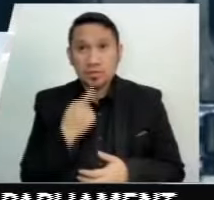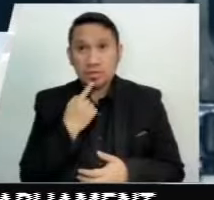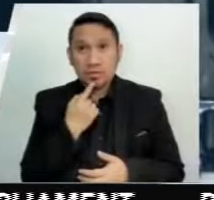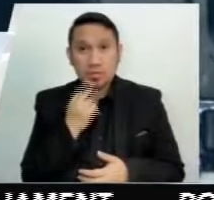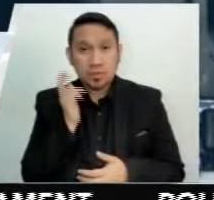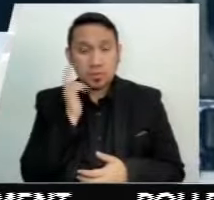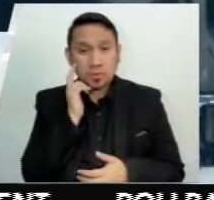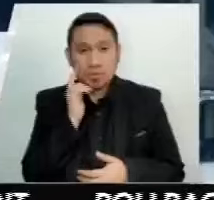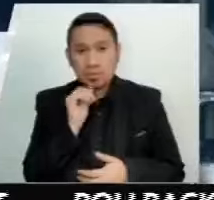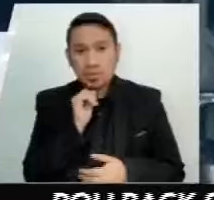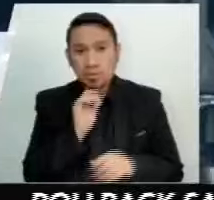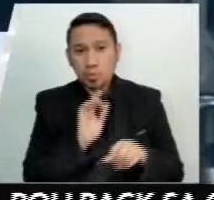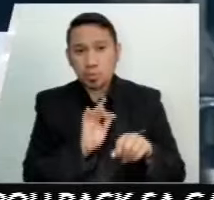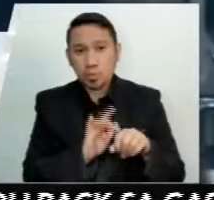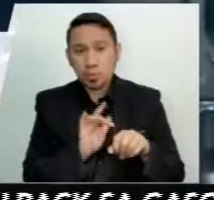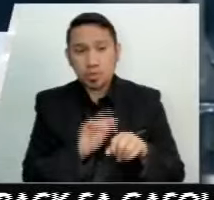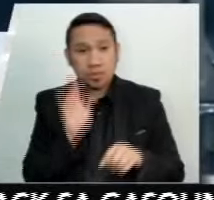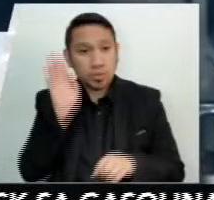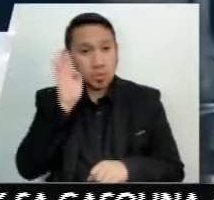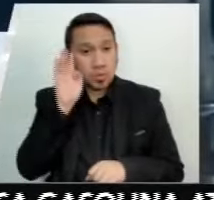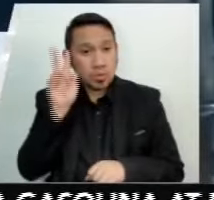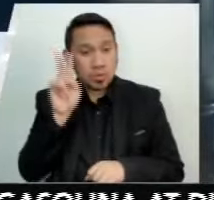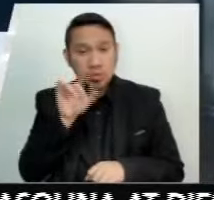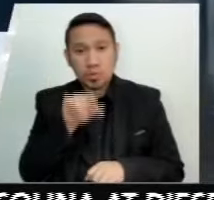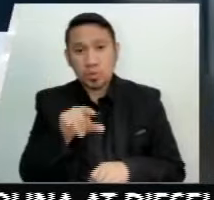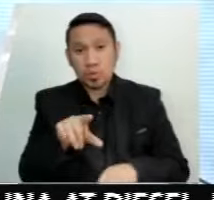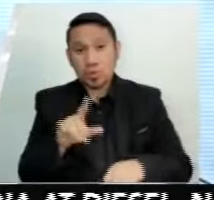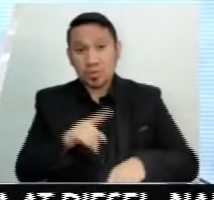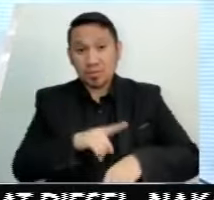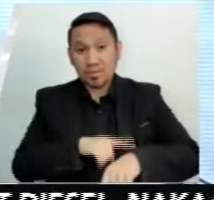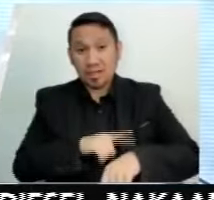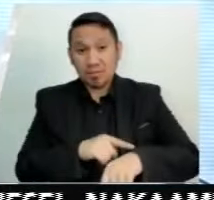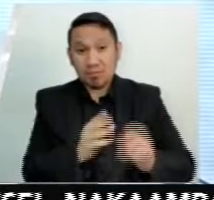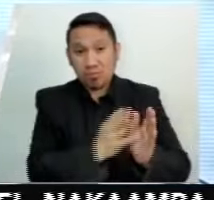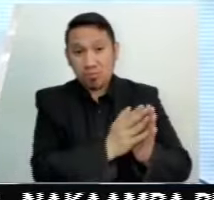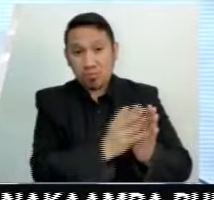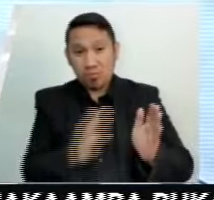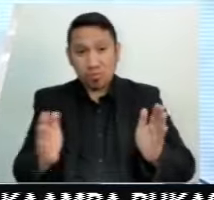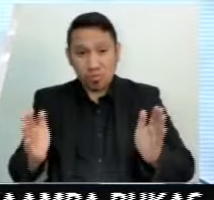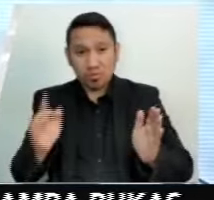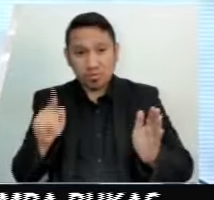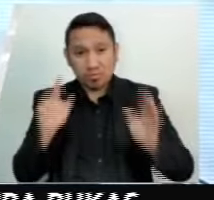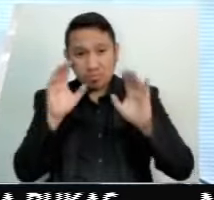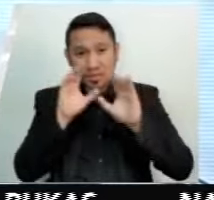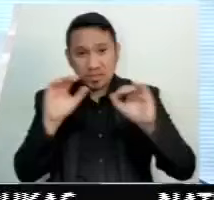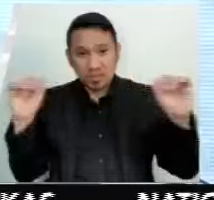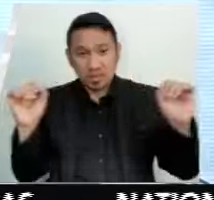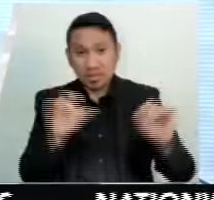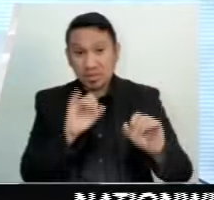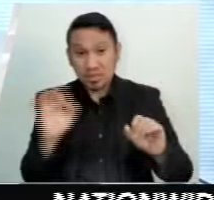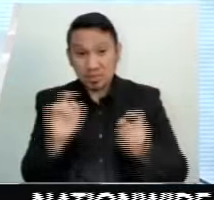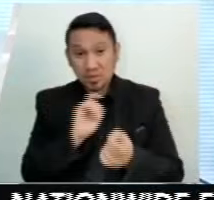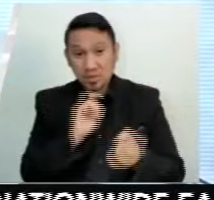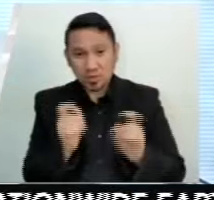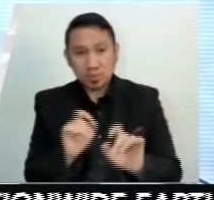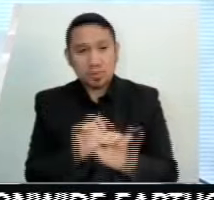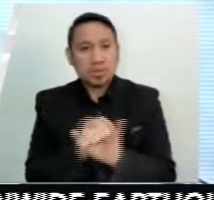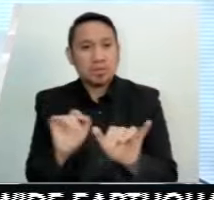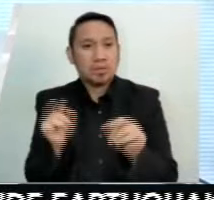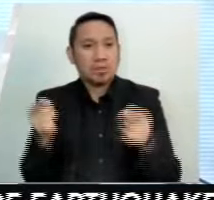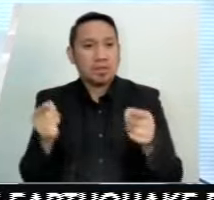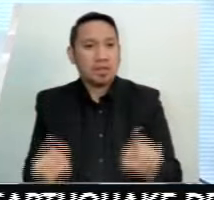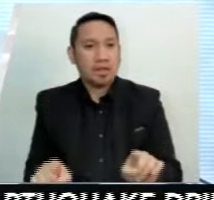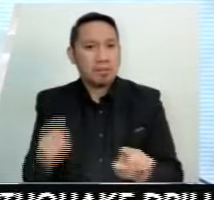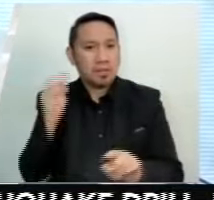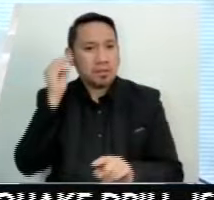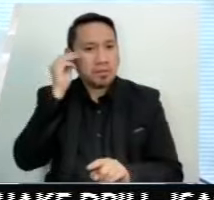presidente dahil kung babaguhin, matutulad lang daw din siya sa nangyari sa kanyang ama na si dating Pangulong Ferdinand Marcos Sr. Dati nang sinabi